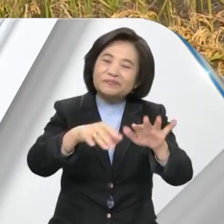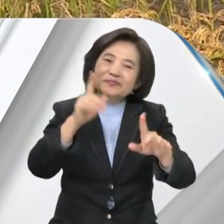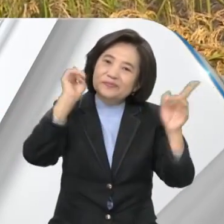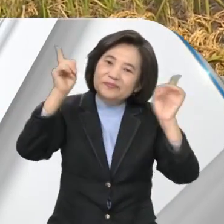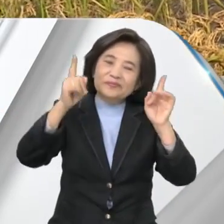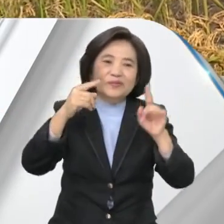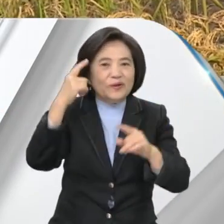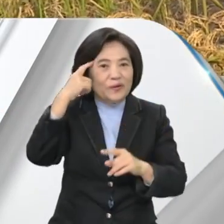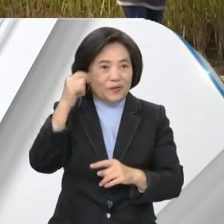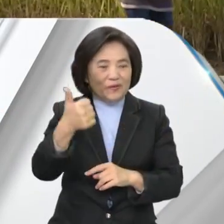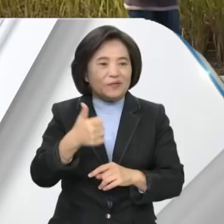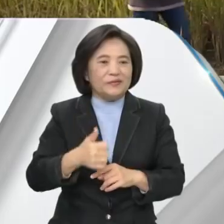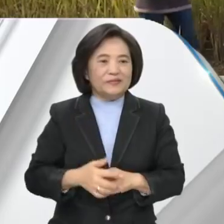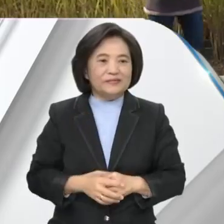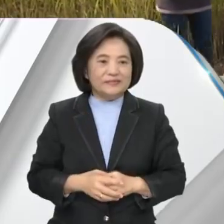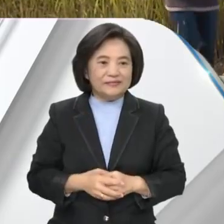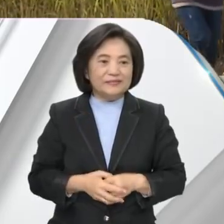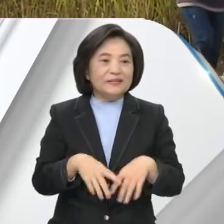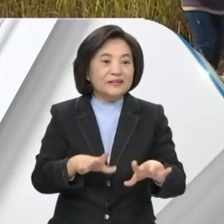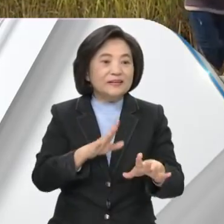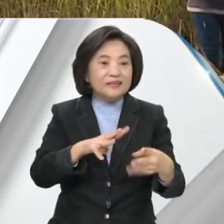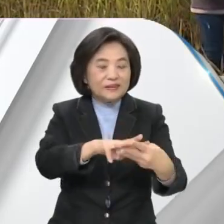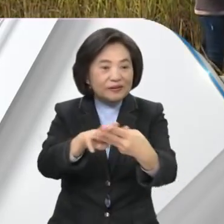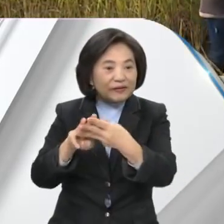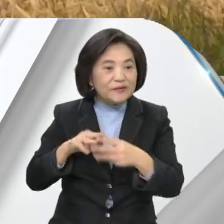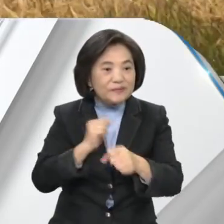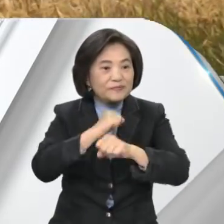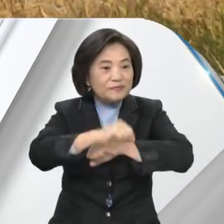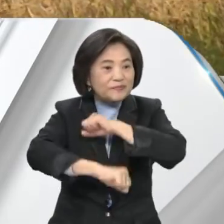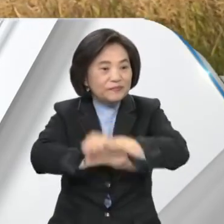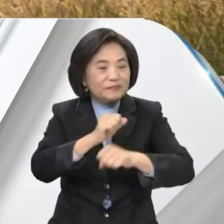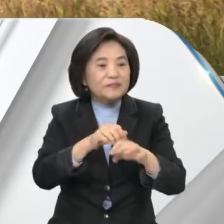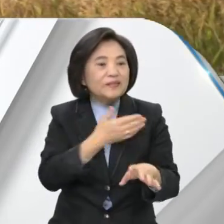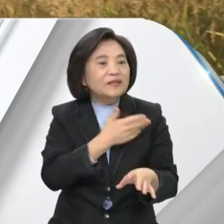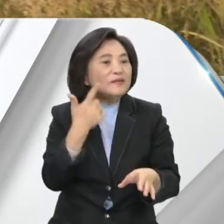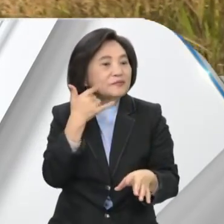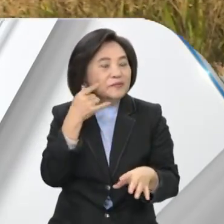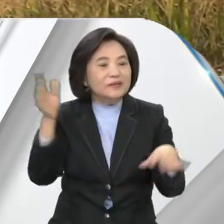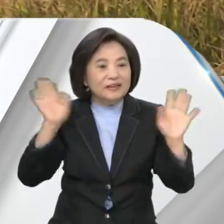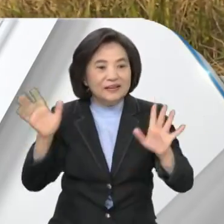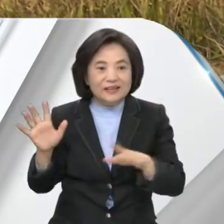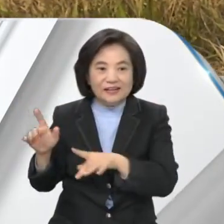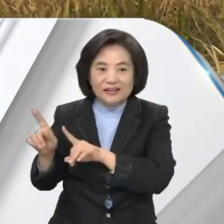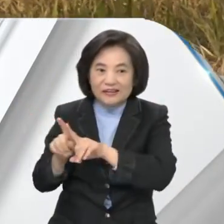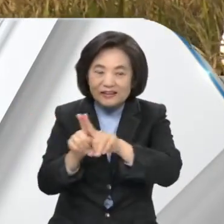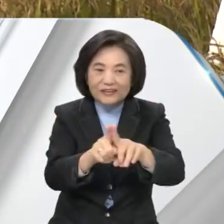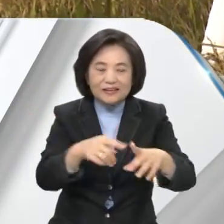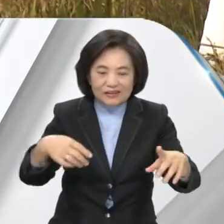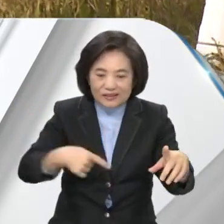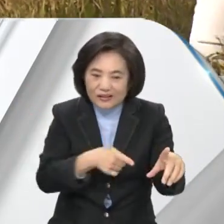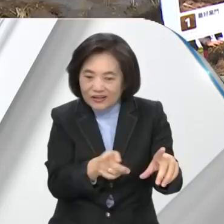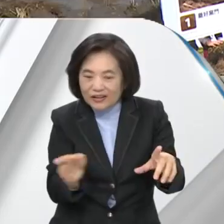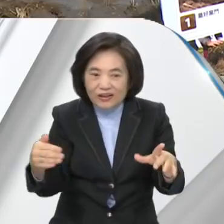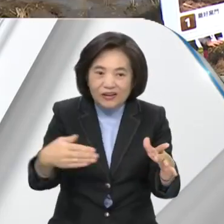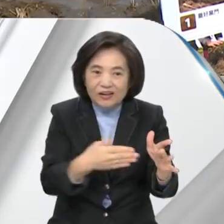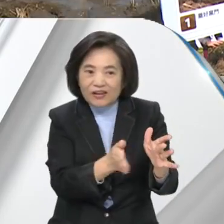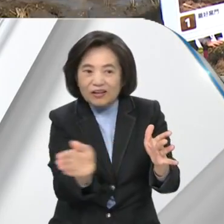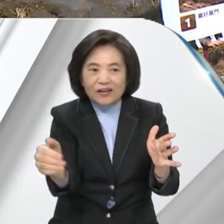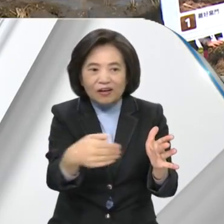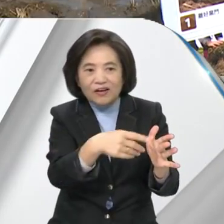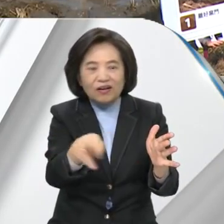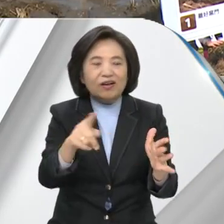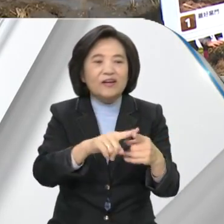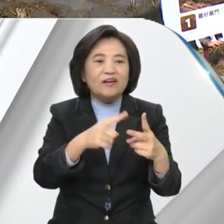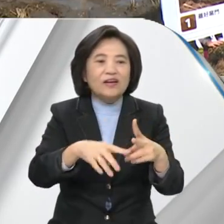常的有意义。 礼拜五天感染发通，除了本日爱带领小朋友行迷宫之外，还有托